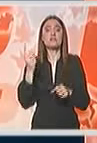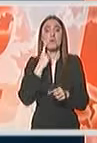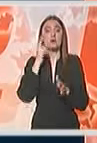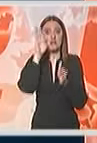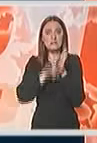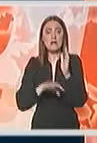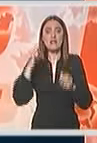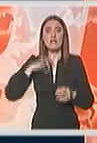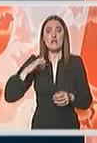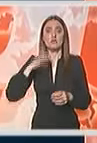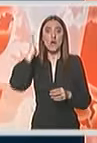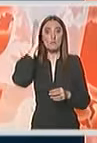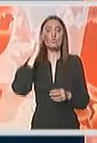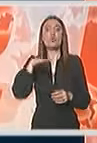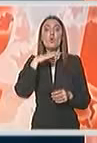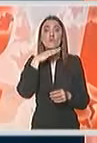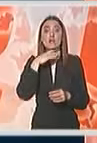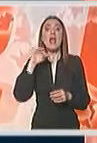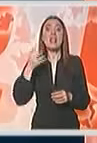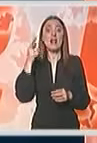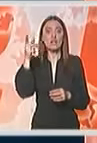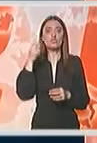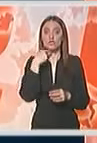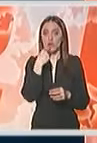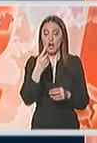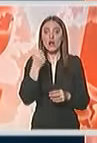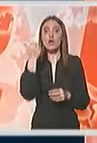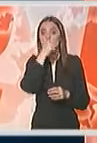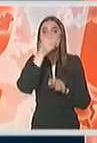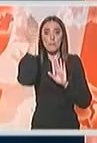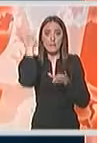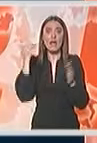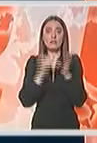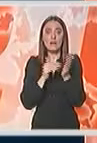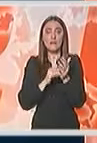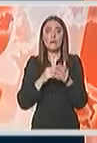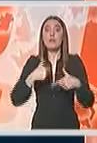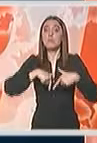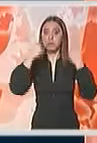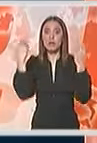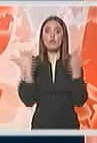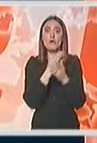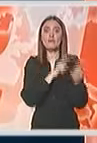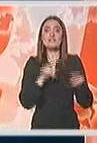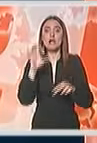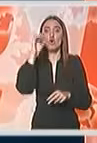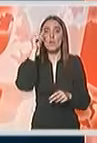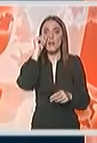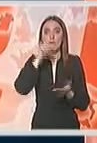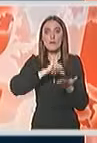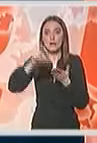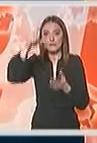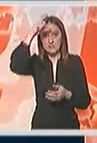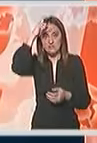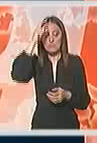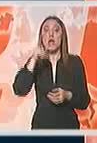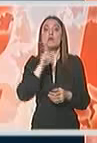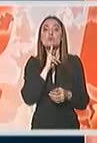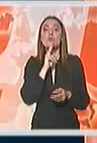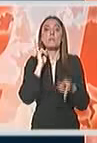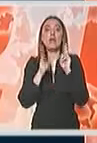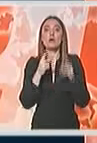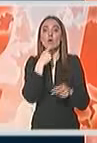smanji nadležnost budućeg guvernera, Jelašić je rekao da bi što pre trebalo da se obelodani novi zakon o Narodnoj banci Srbije sa kojim,